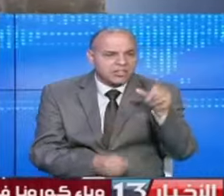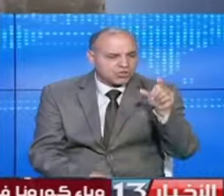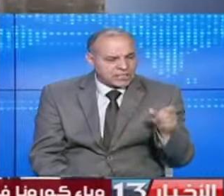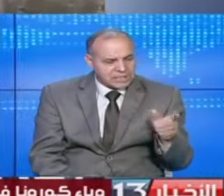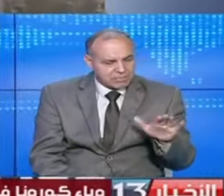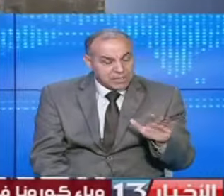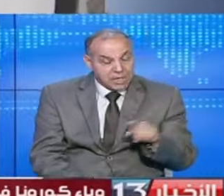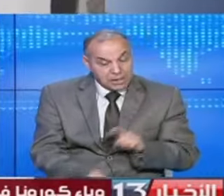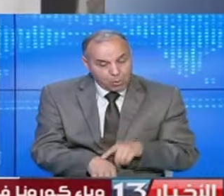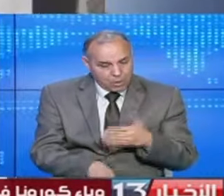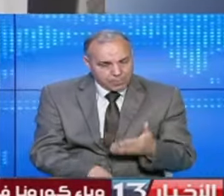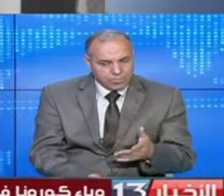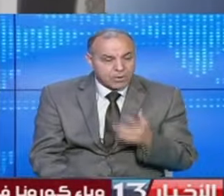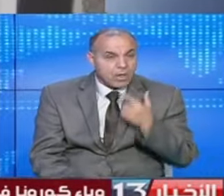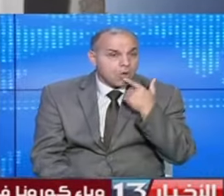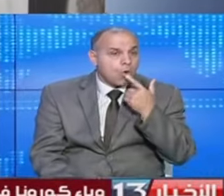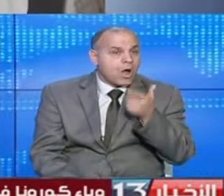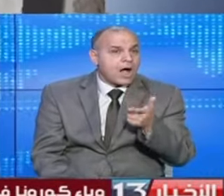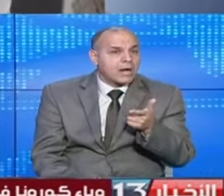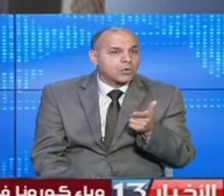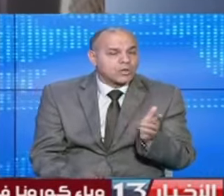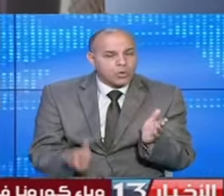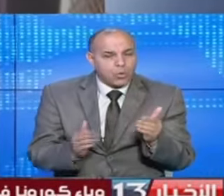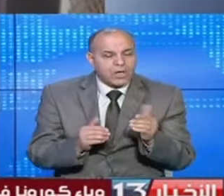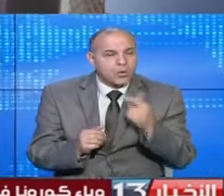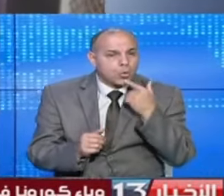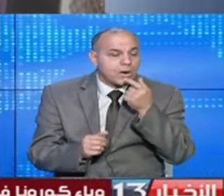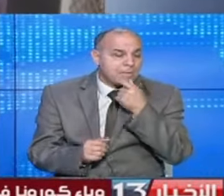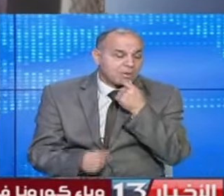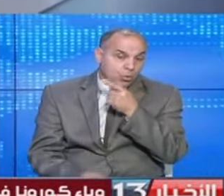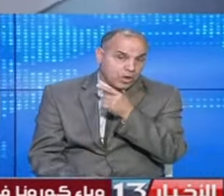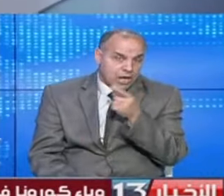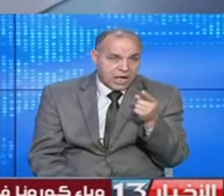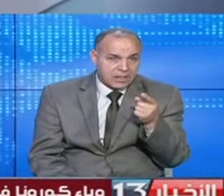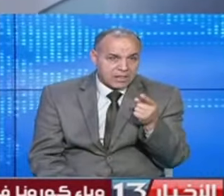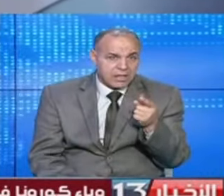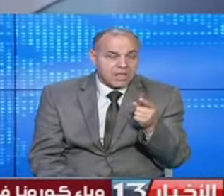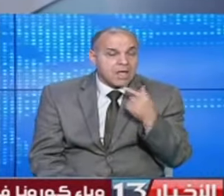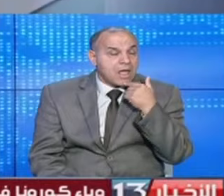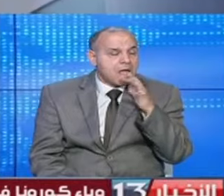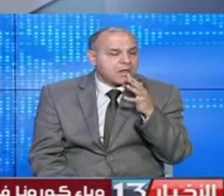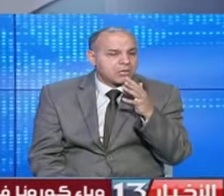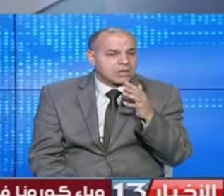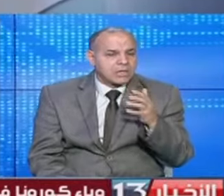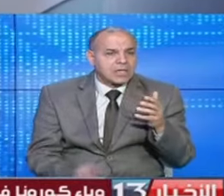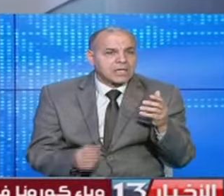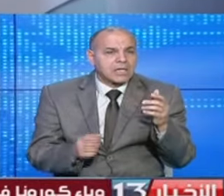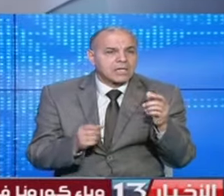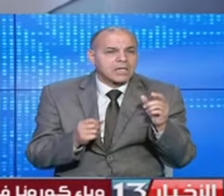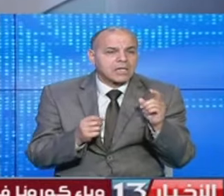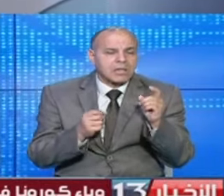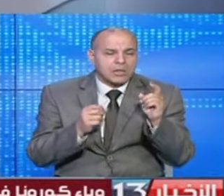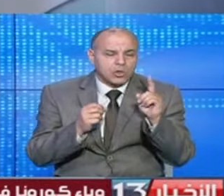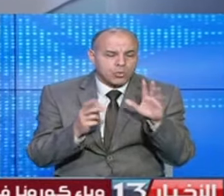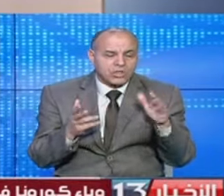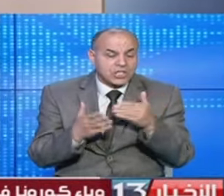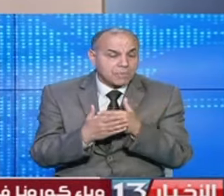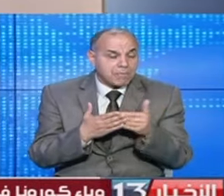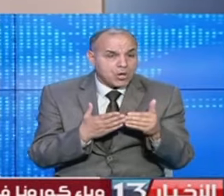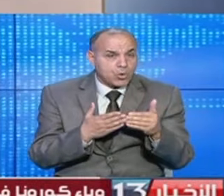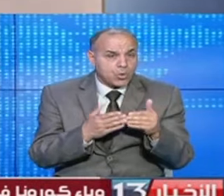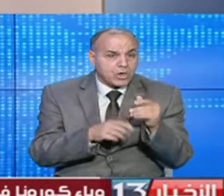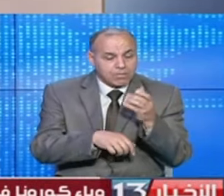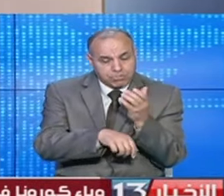وفاة حتى الآن. وقد أعلنت وكالة الأدوية البريطانية أنه تم إعطاء حوالي 18 مليون جرعة